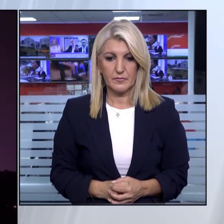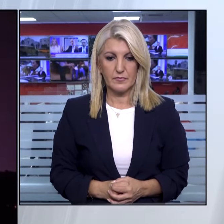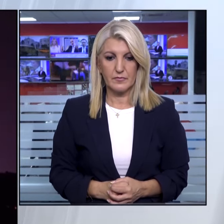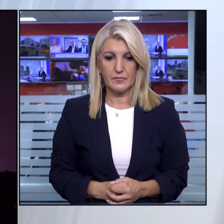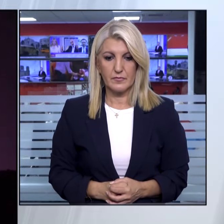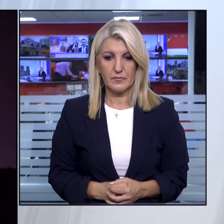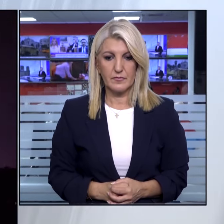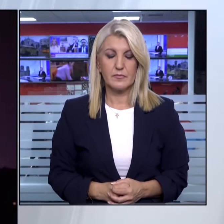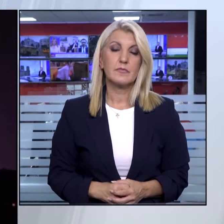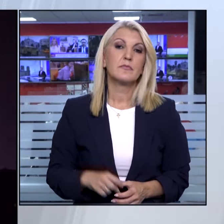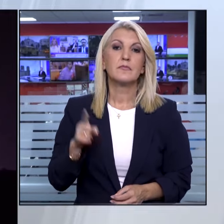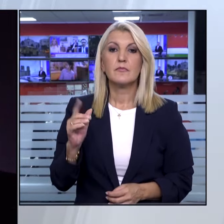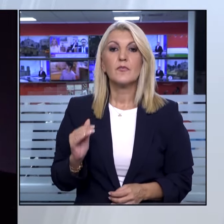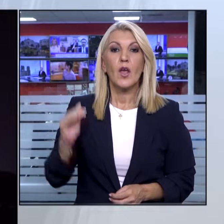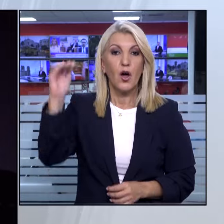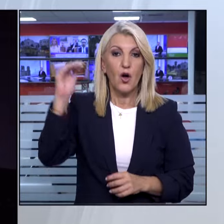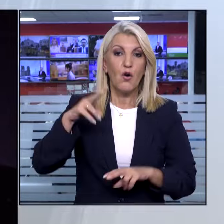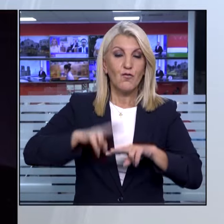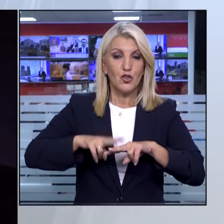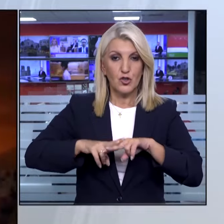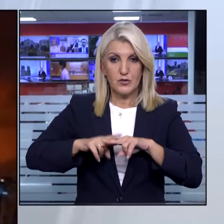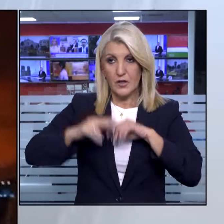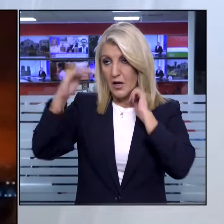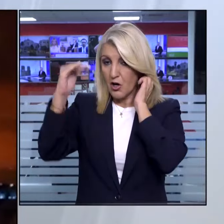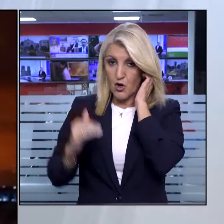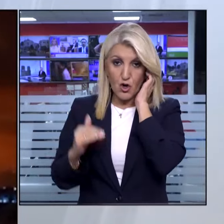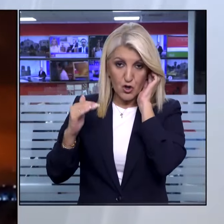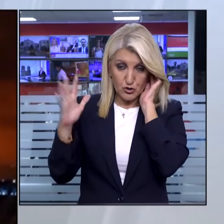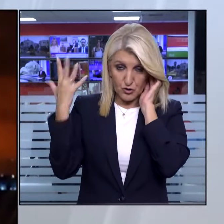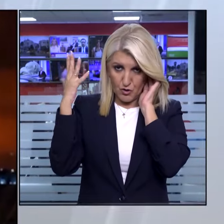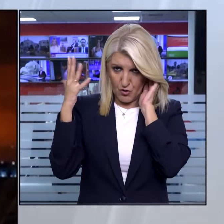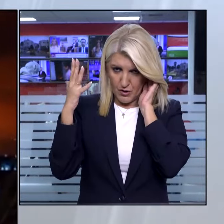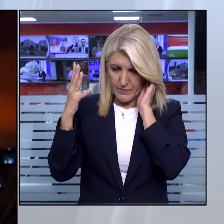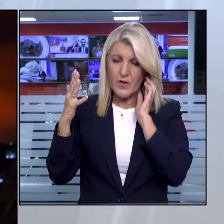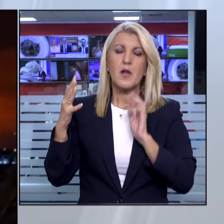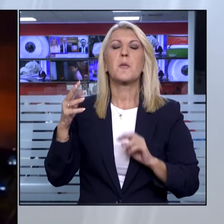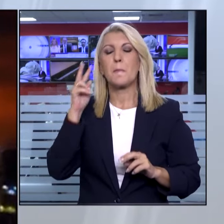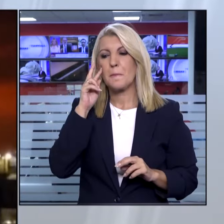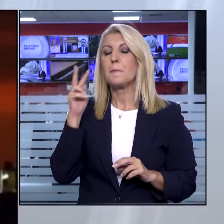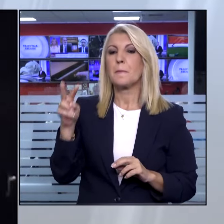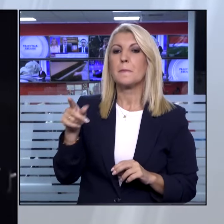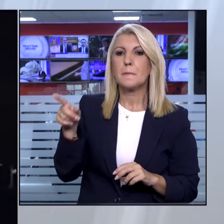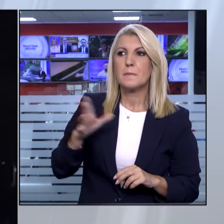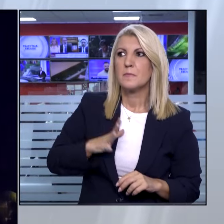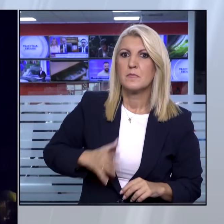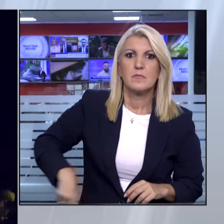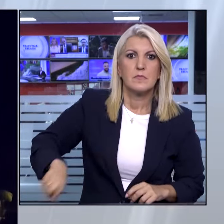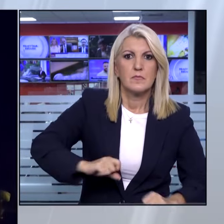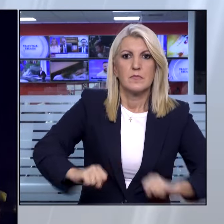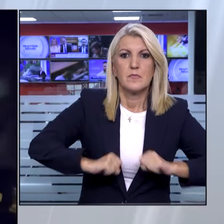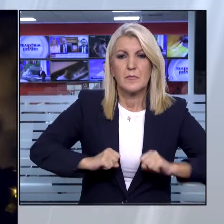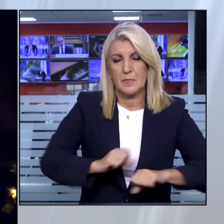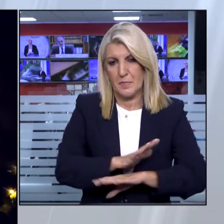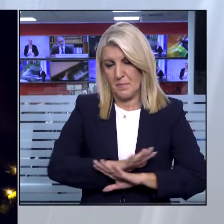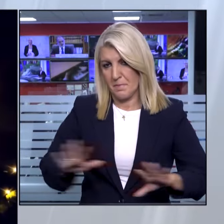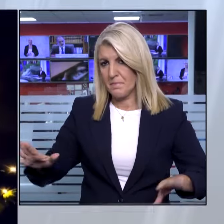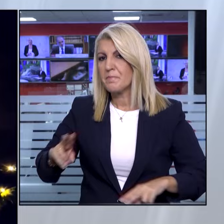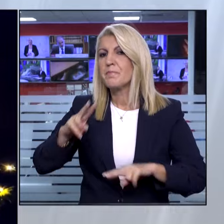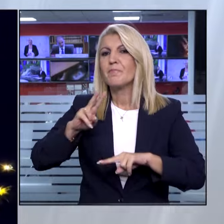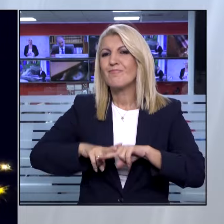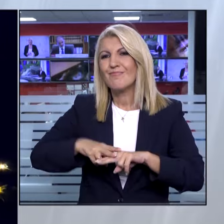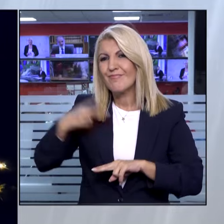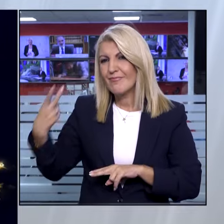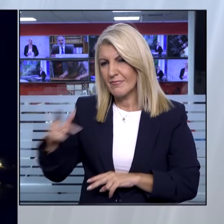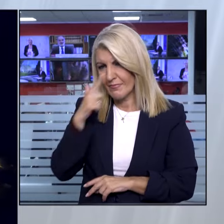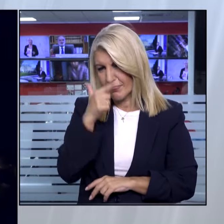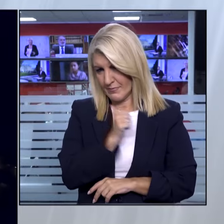Νύχτα τρόμου για Βόρειο Ισραήλ και Νότιο Λίβανο. Αλλάχου Ακμπάρ! Οι Ισραηλινές μυστικές υπηρεσίες είχαν πληροφορίες για